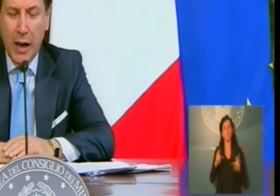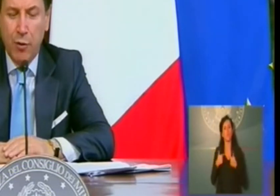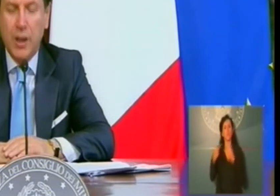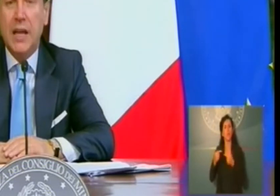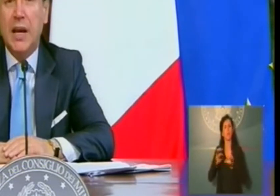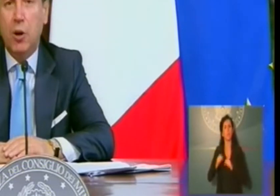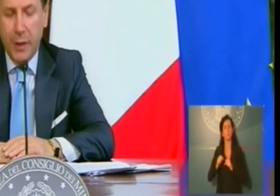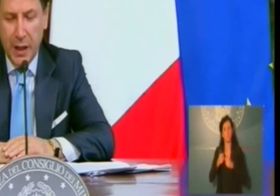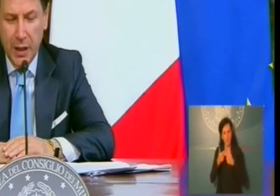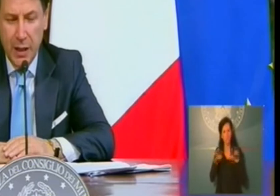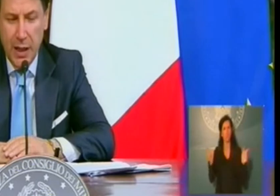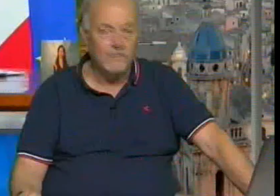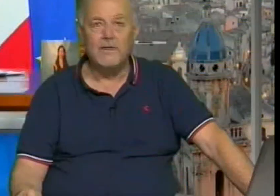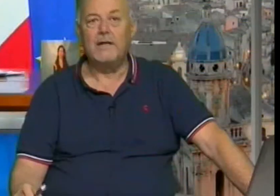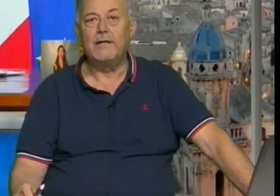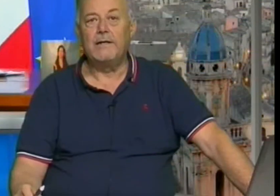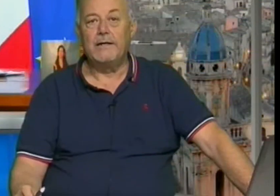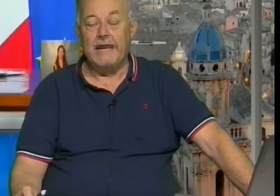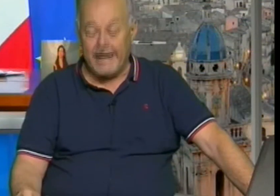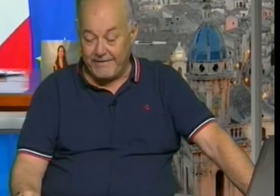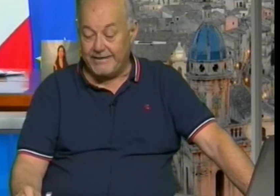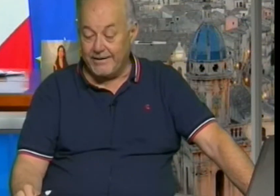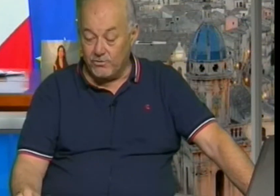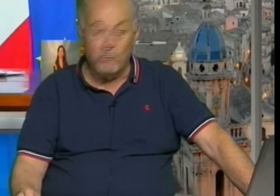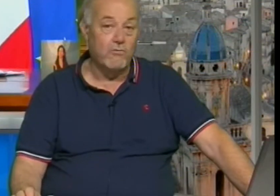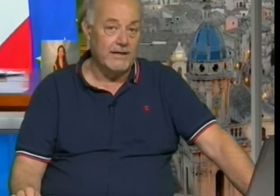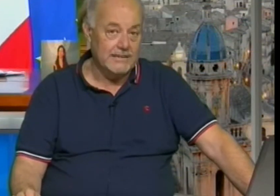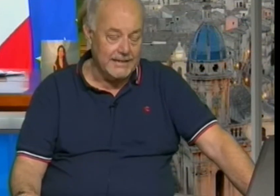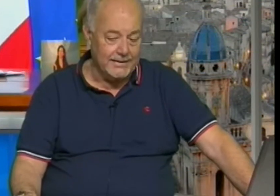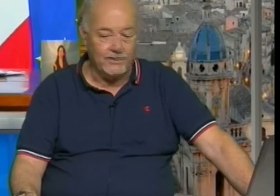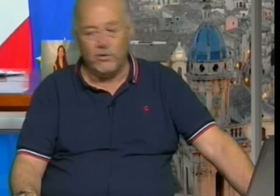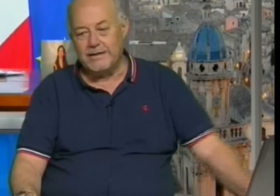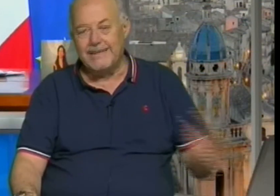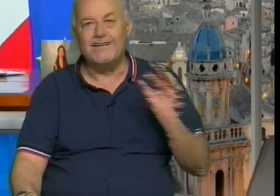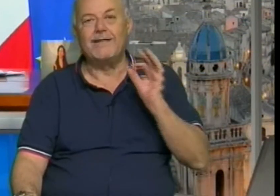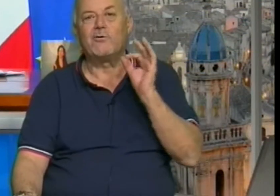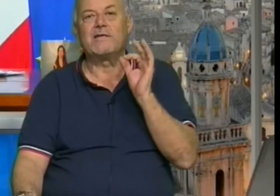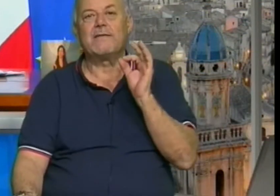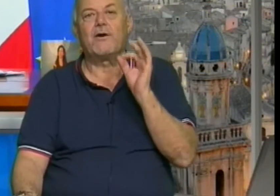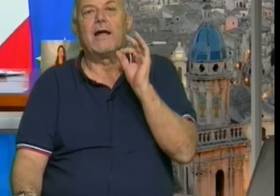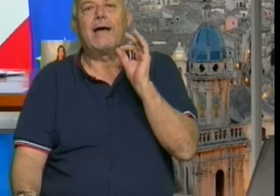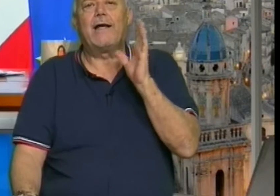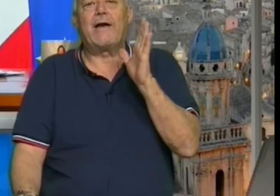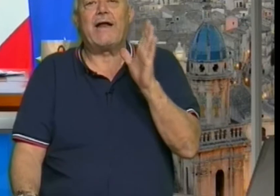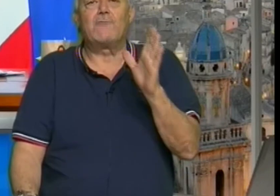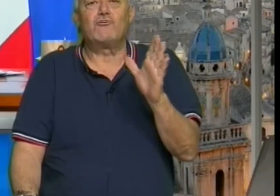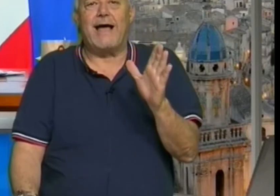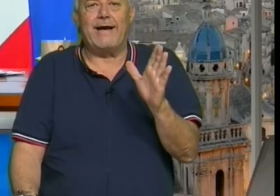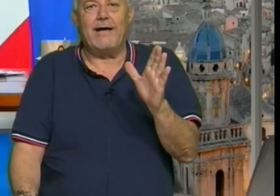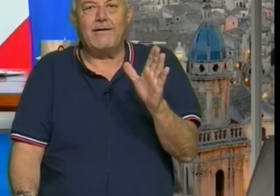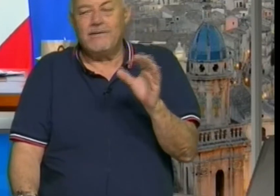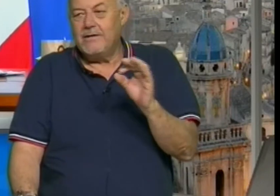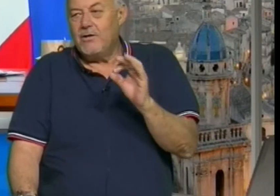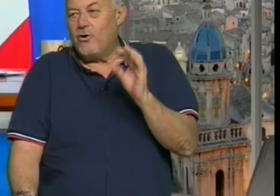sbloccare lavori e opere. Avete dunque sentito. Intanto ha detto questa parola